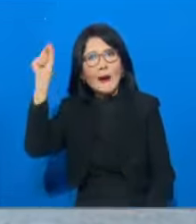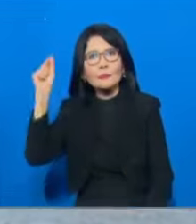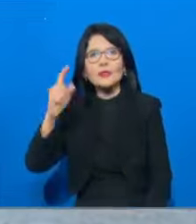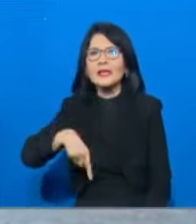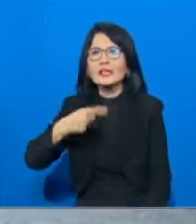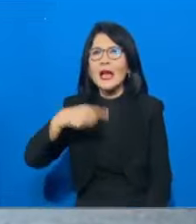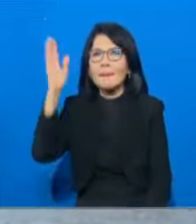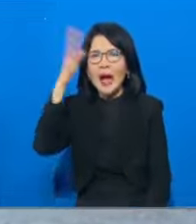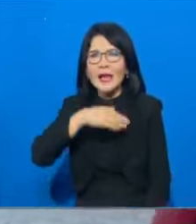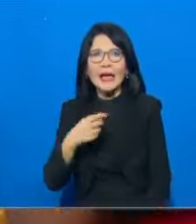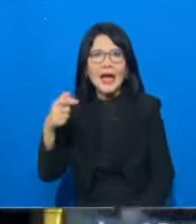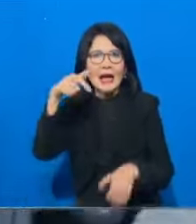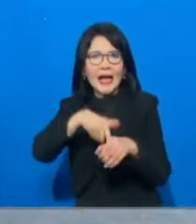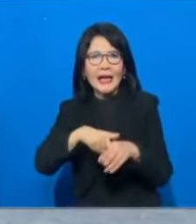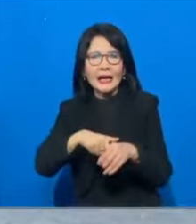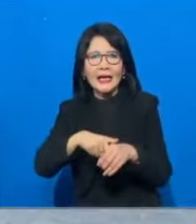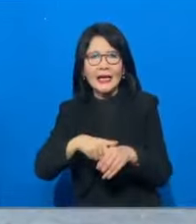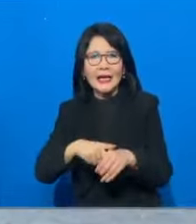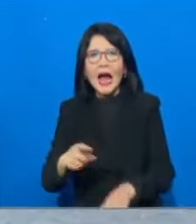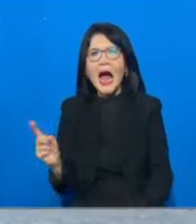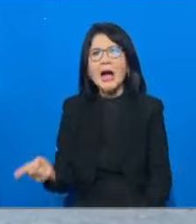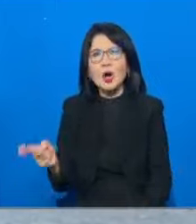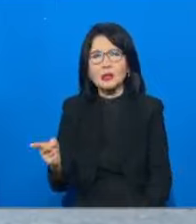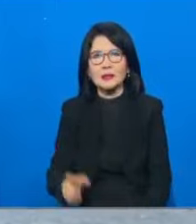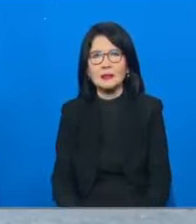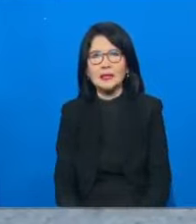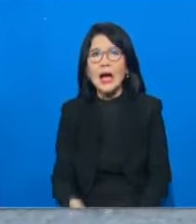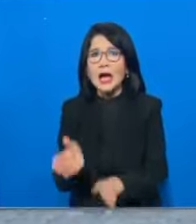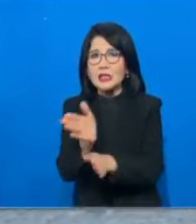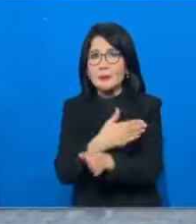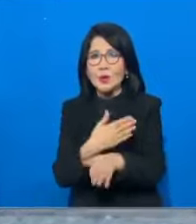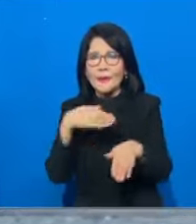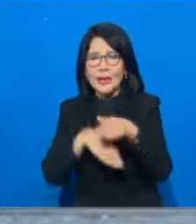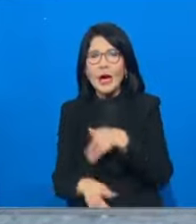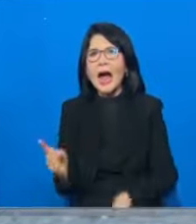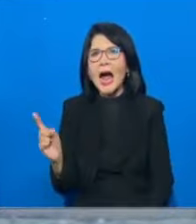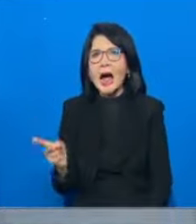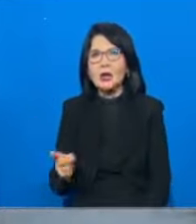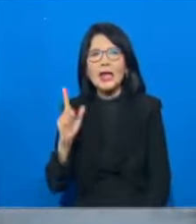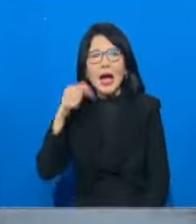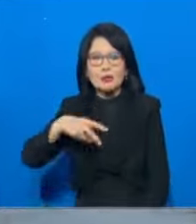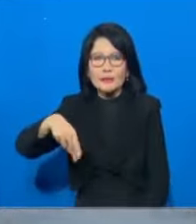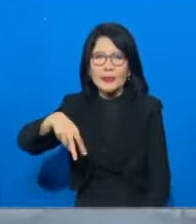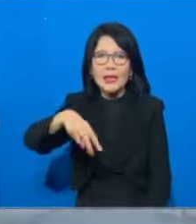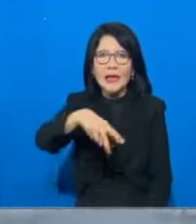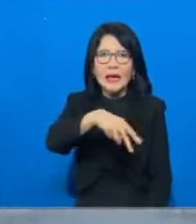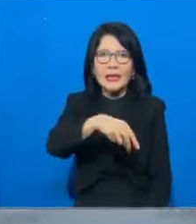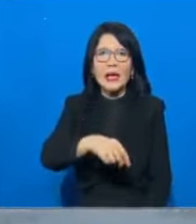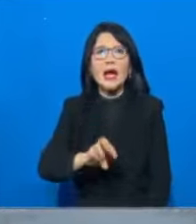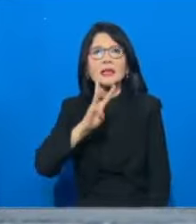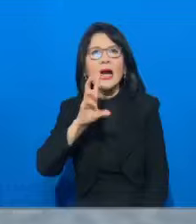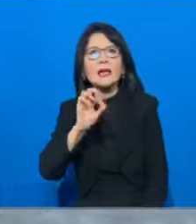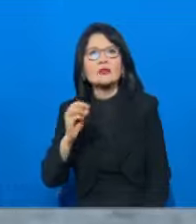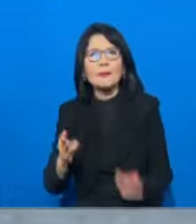Ibrahim menumpang kendaraan umum sebelum menumpangi angkutan umum ia harus berjalan kaki sekitar 300